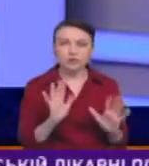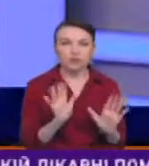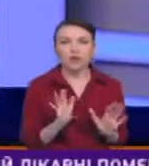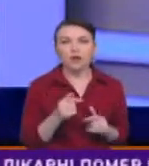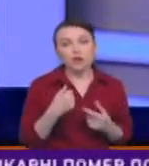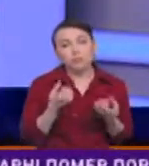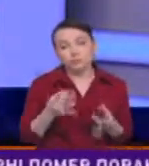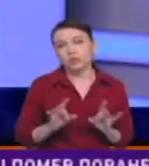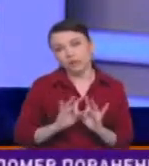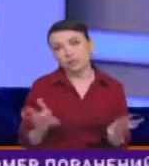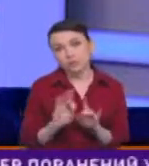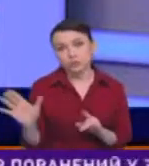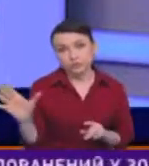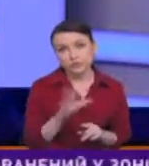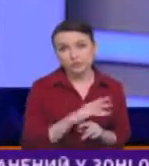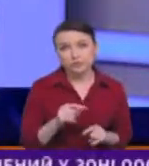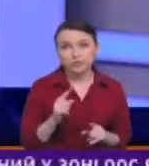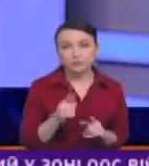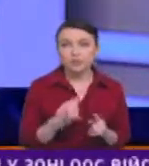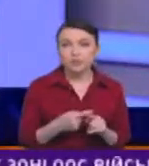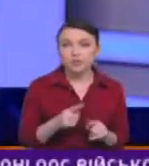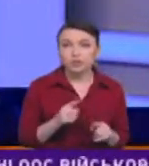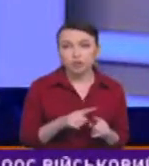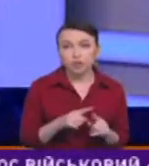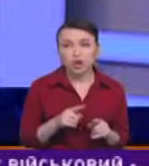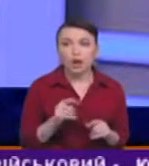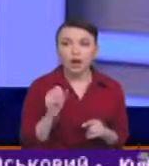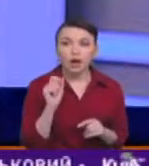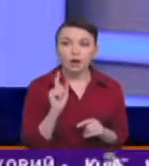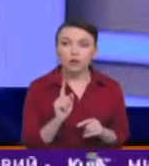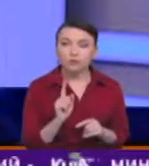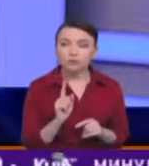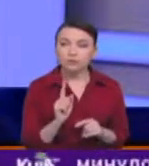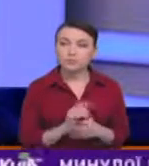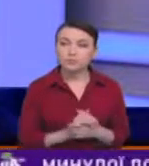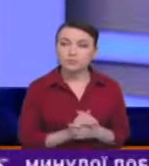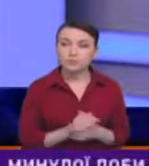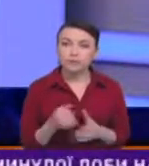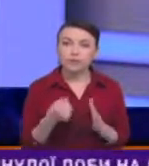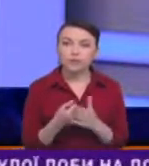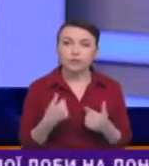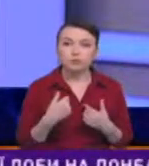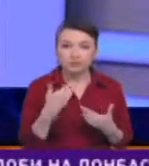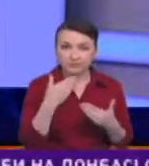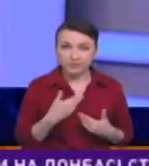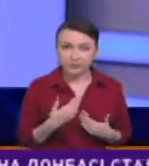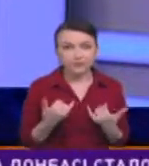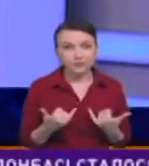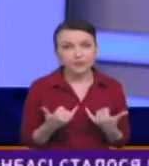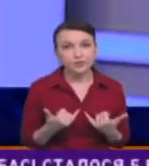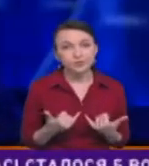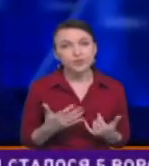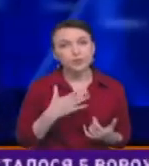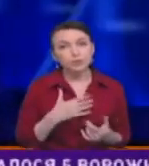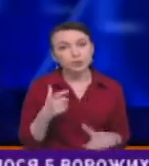чтобы вот как раз не бы то апеллюючи на ваше. А до мене звернулися мої сьогодні студенти